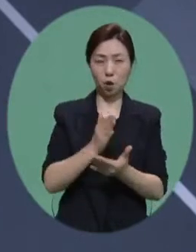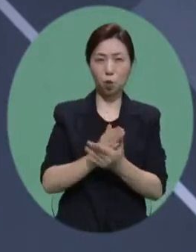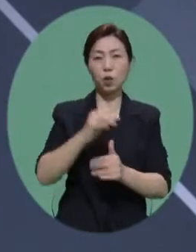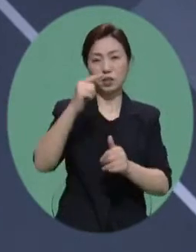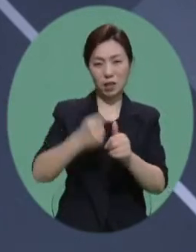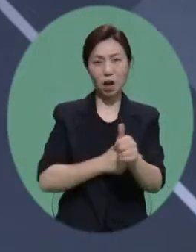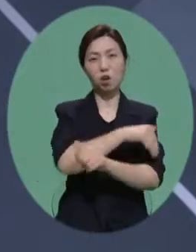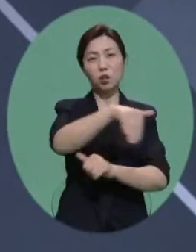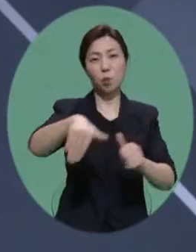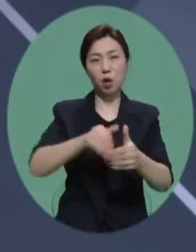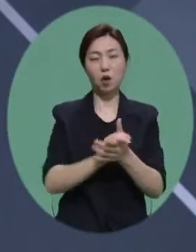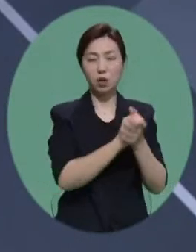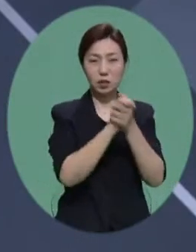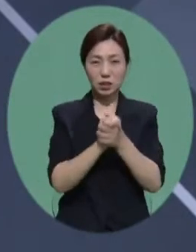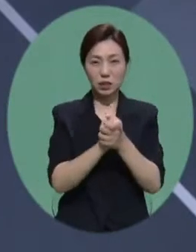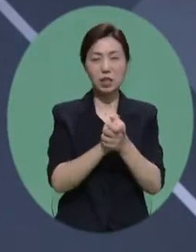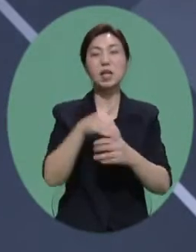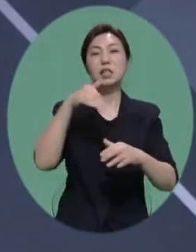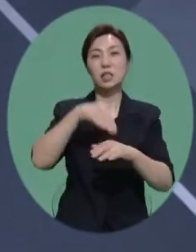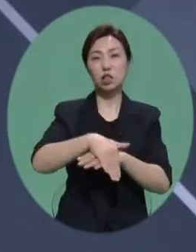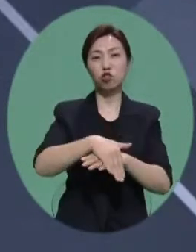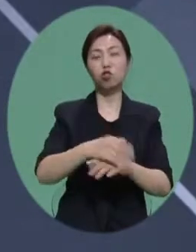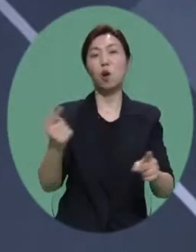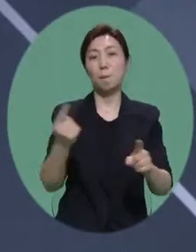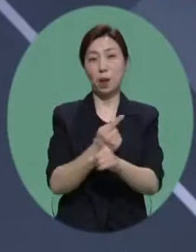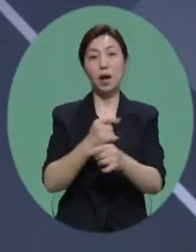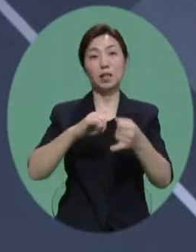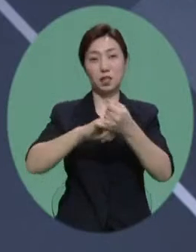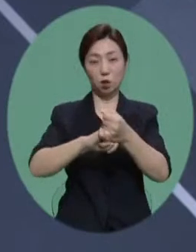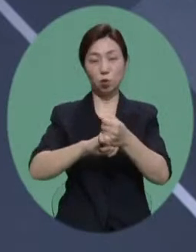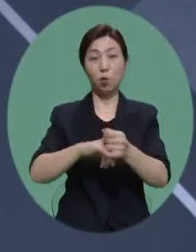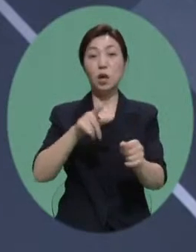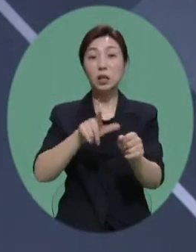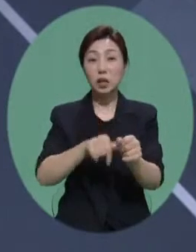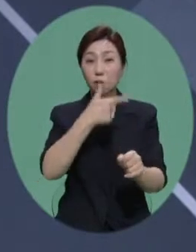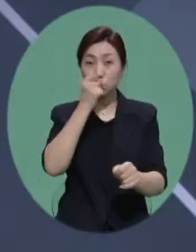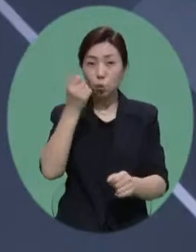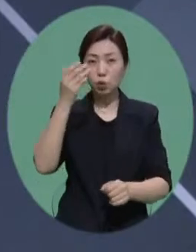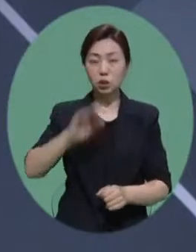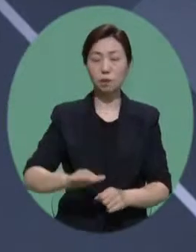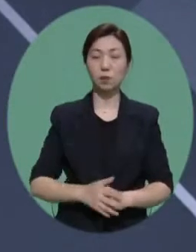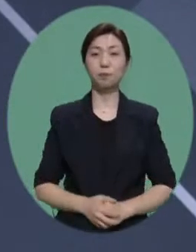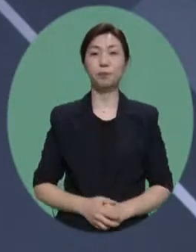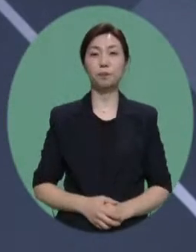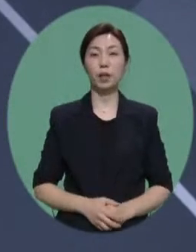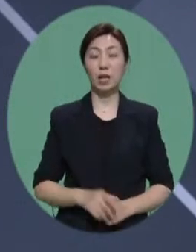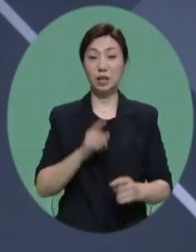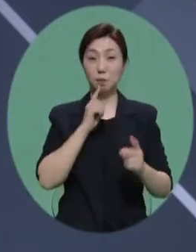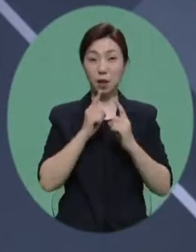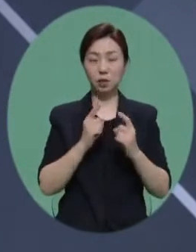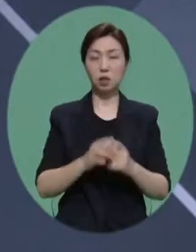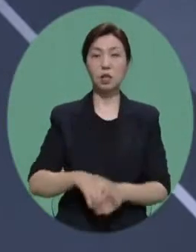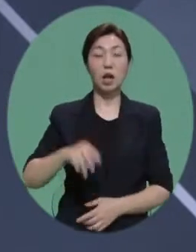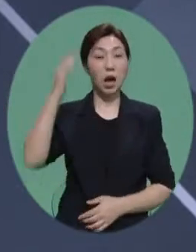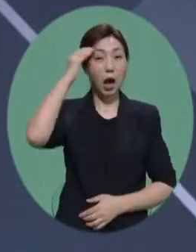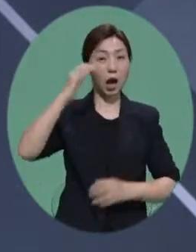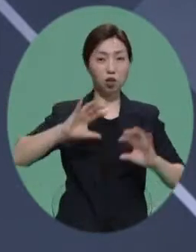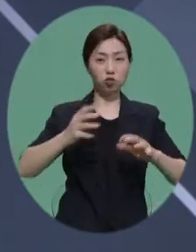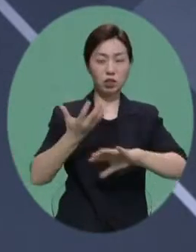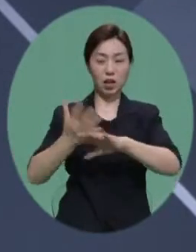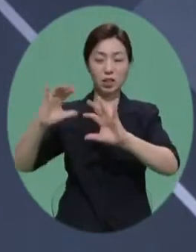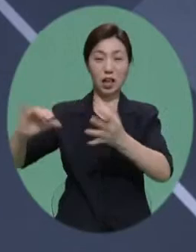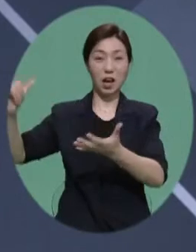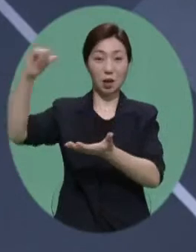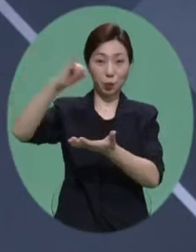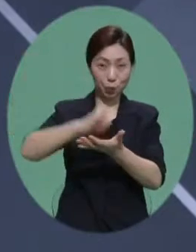하겠습니다 그리고 어 시간이 없어서 안 되겠는데 지금 대한민국은 어이 100만이 주민이 함께 살고 있는